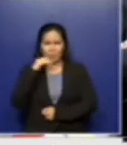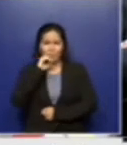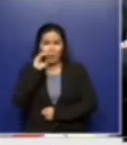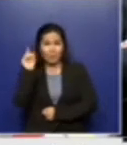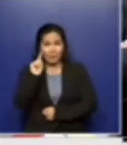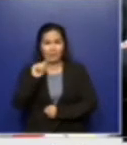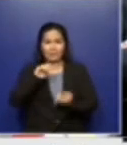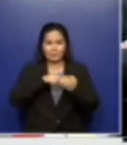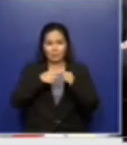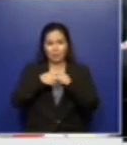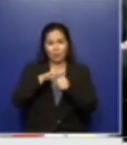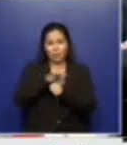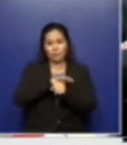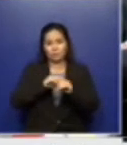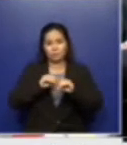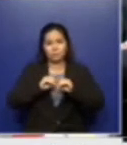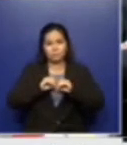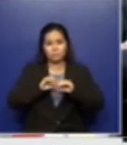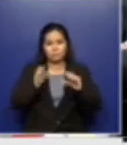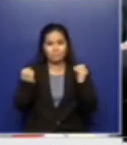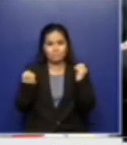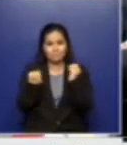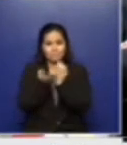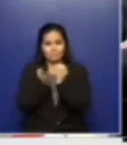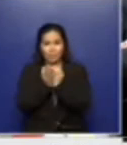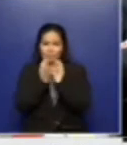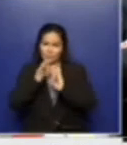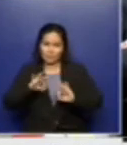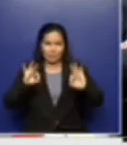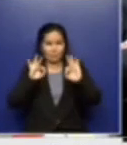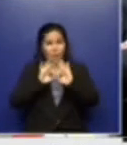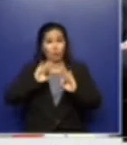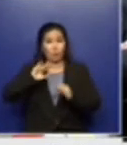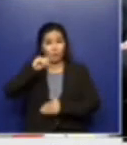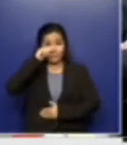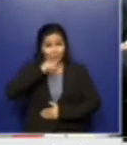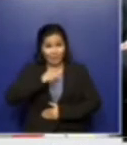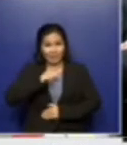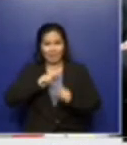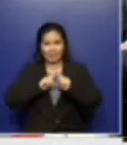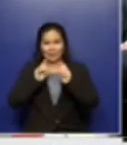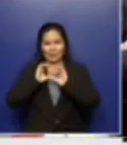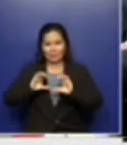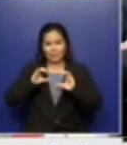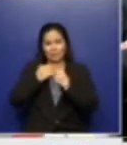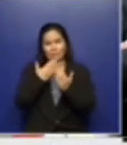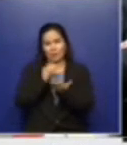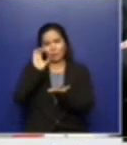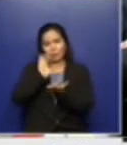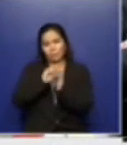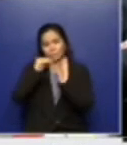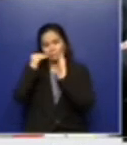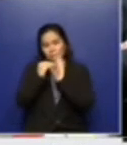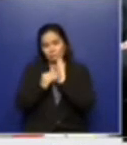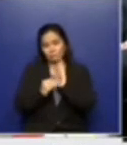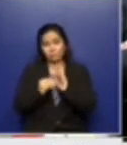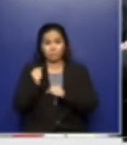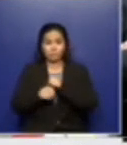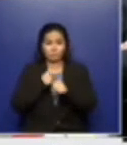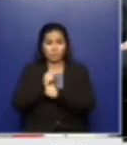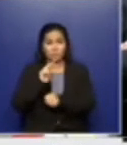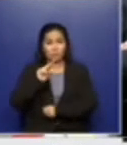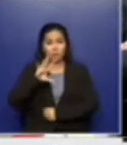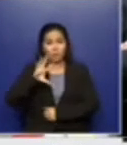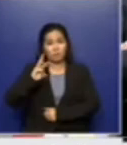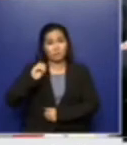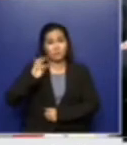าวิกฤตโควิดถือเป็นวาระแห่งชาติแต่ถ้ารัฐบาลยังจัดทำงบประมาณปี2564แบบนี้